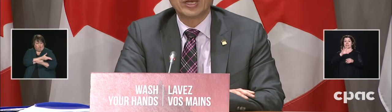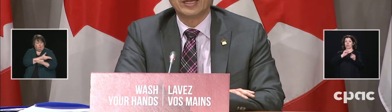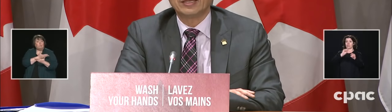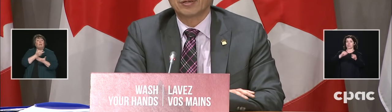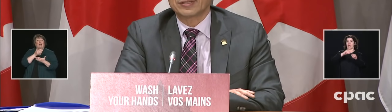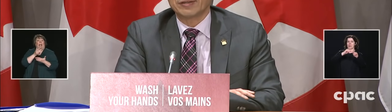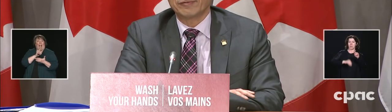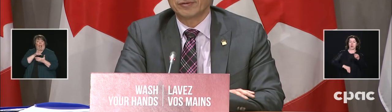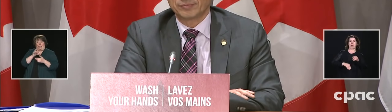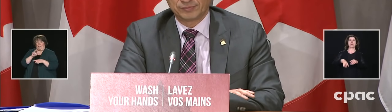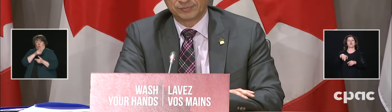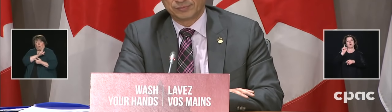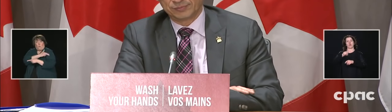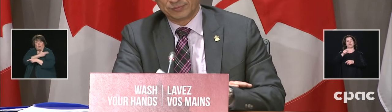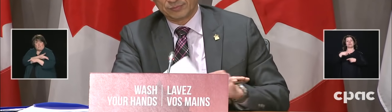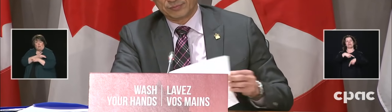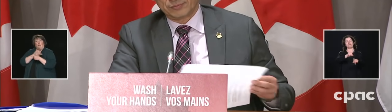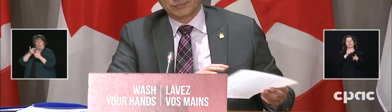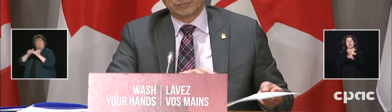aux soins intensifs.